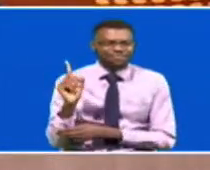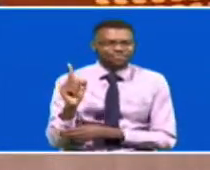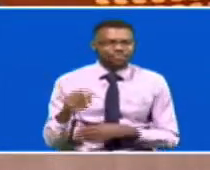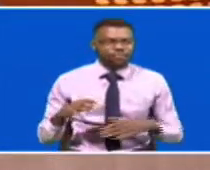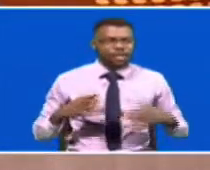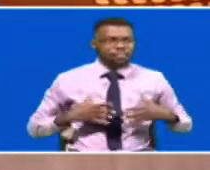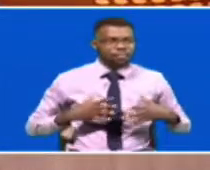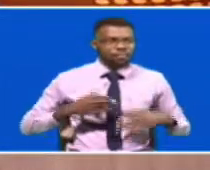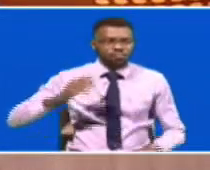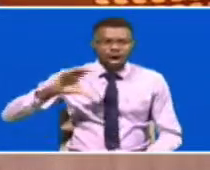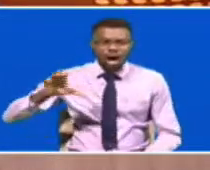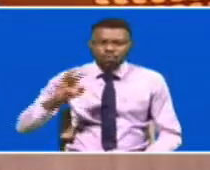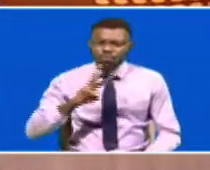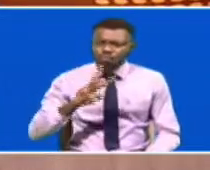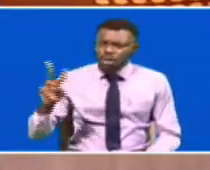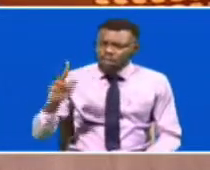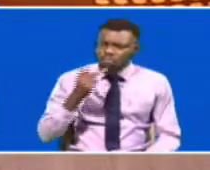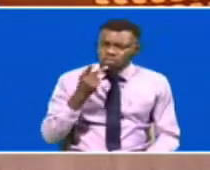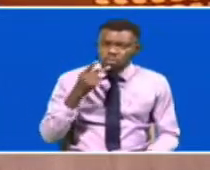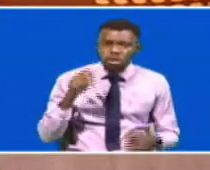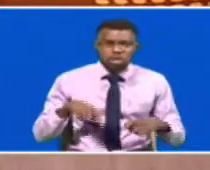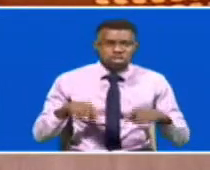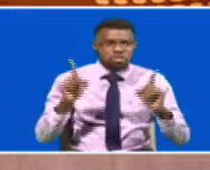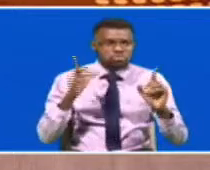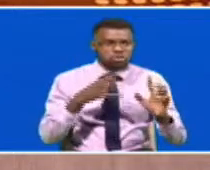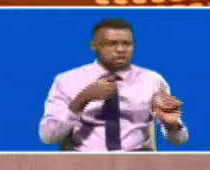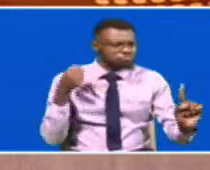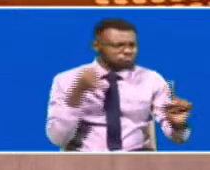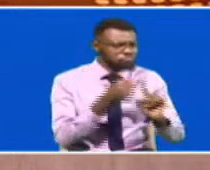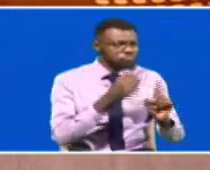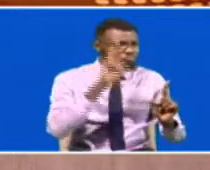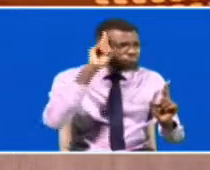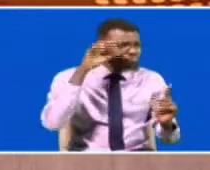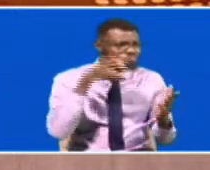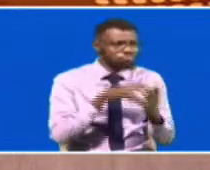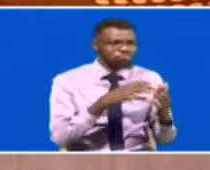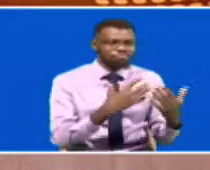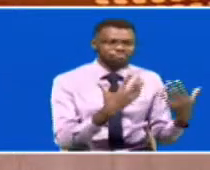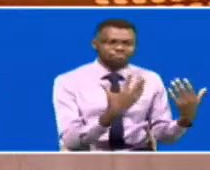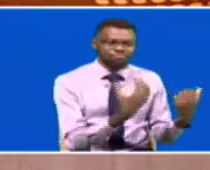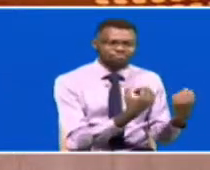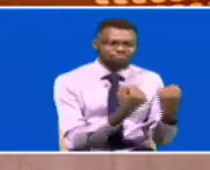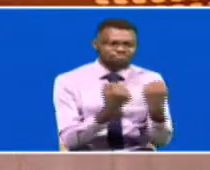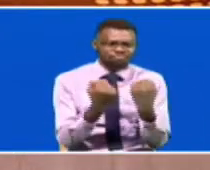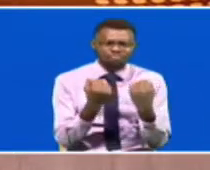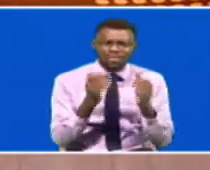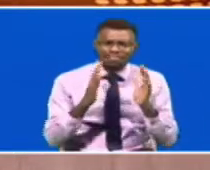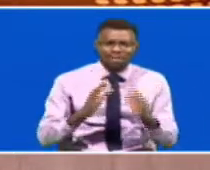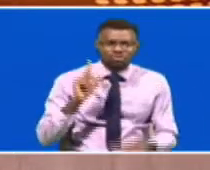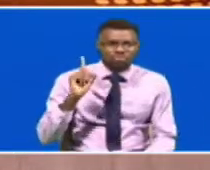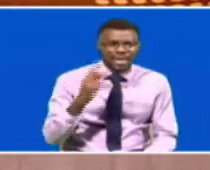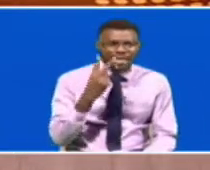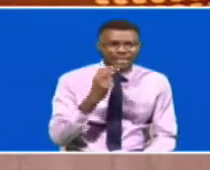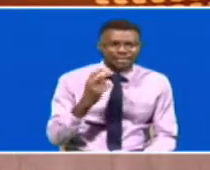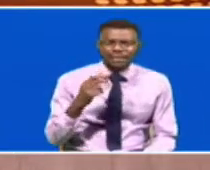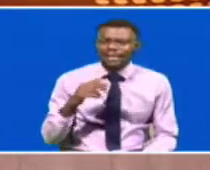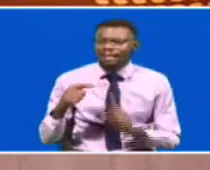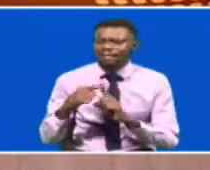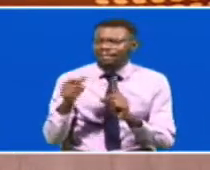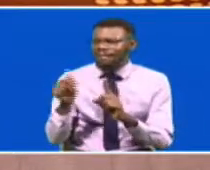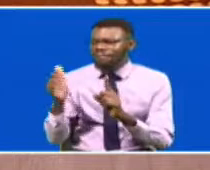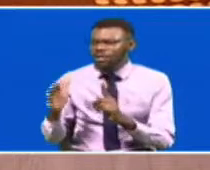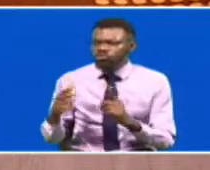Wananchi katika kaunti ya West Pokot walikivamia kituo cha polisi na kumchukua mshukiwa wa mauaji na kumpiga